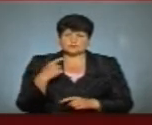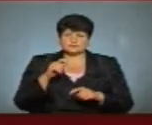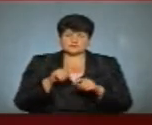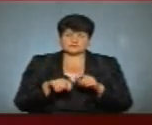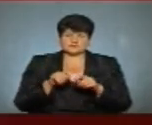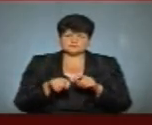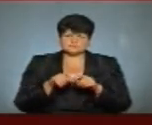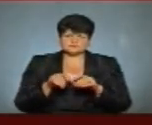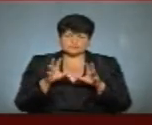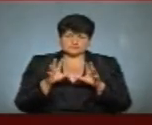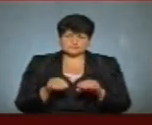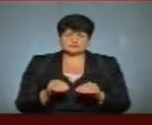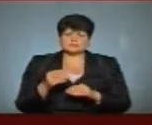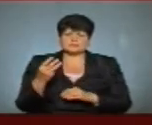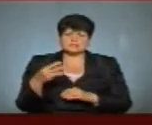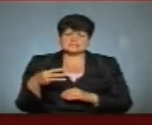з початку пандемії обстежили